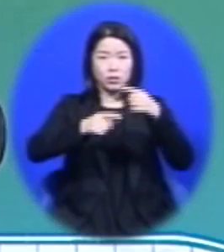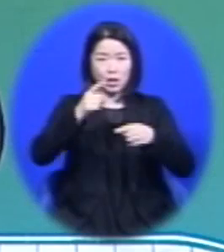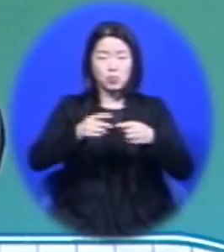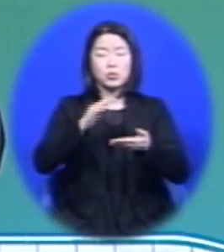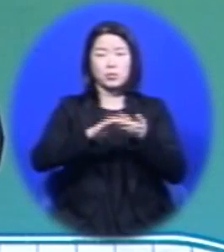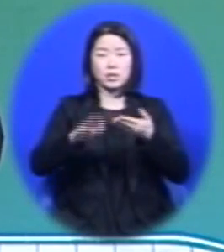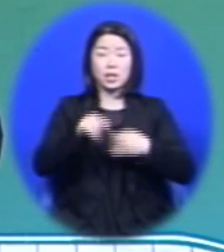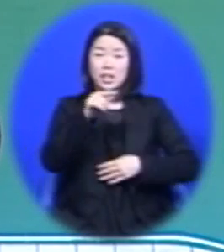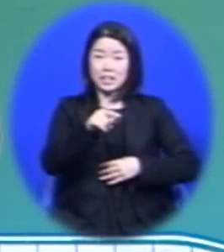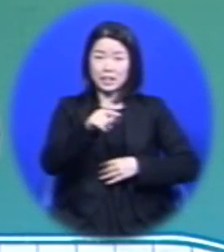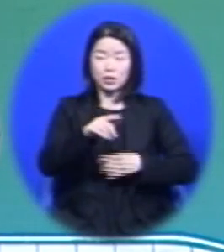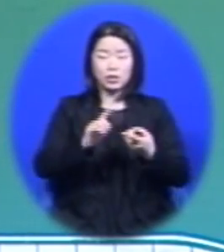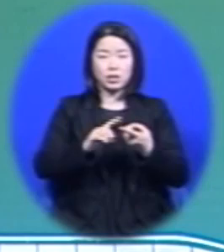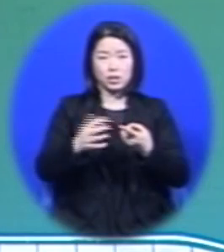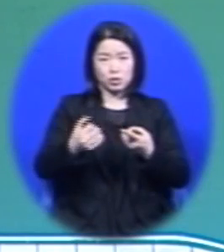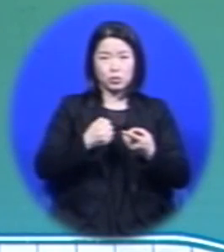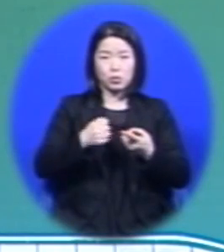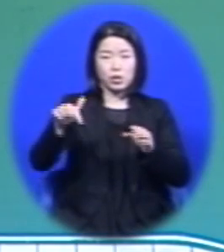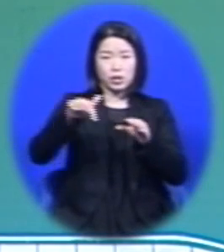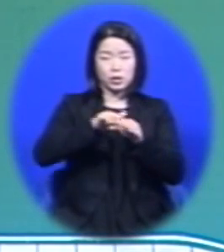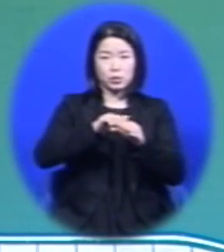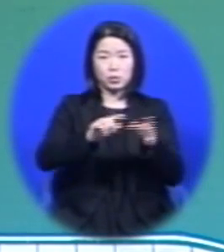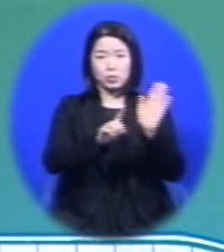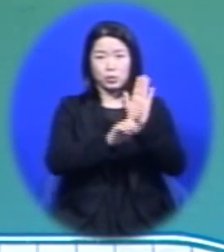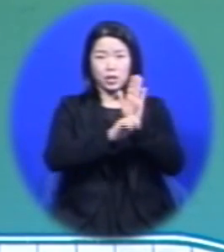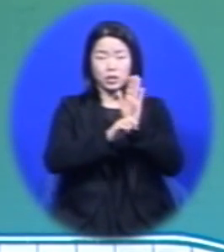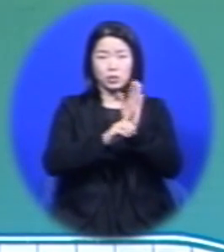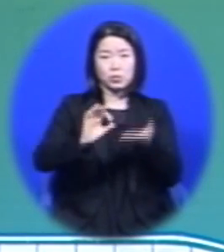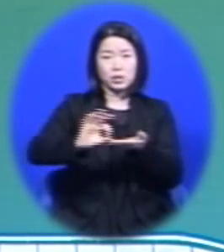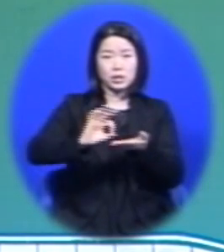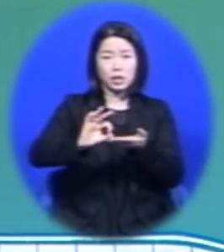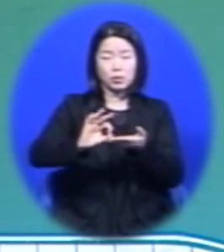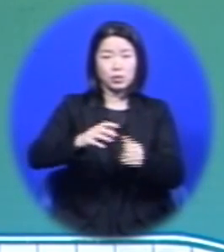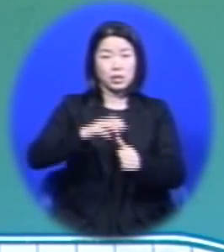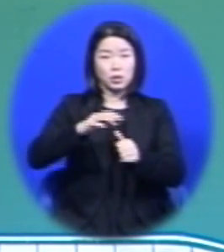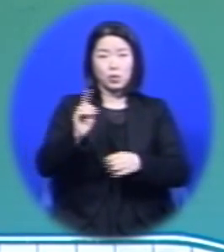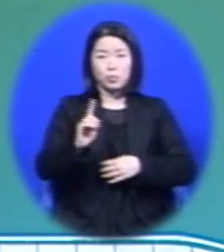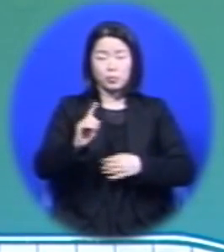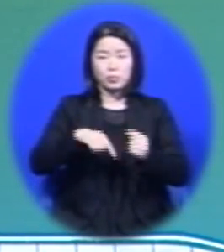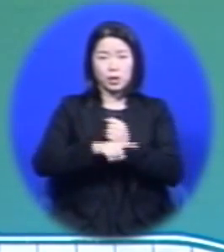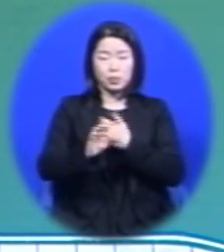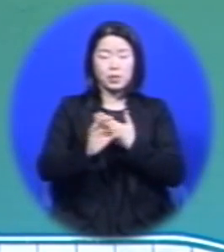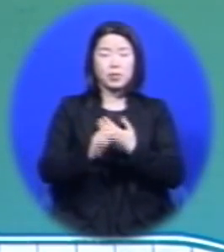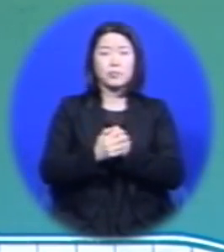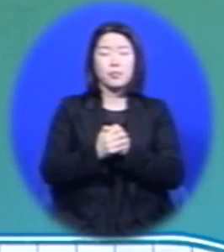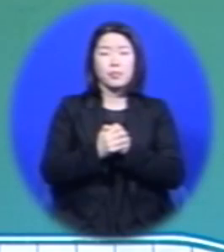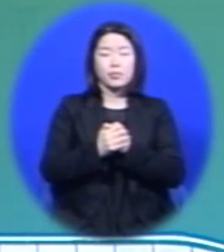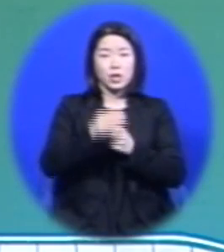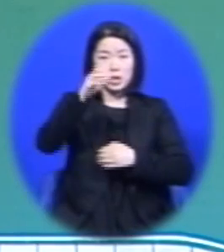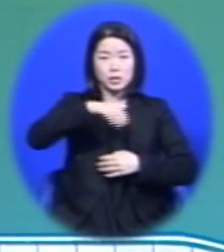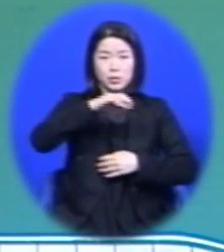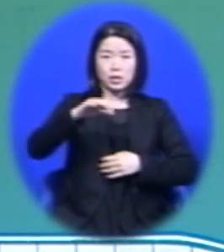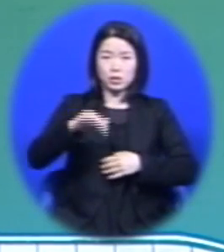끔찍한 사형틀을 기독교의 상징으로 쓰는 데는 까닭이 있습니다. 그 십자가에서